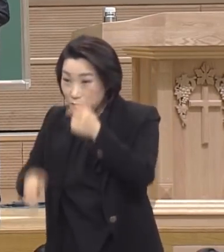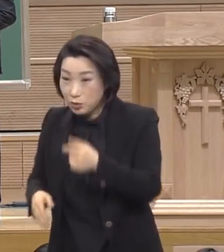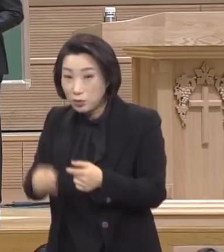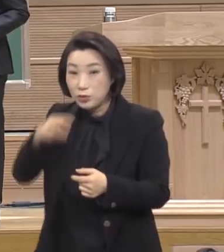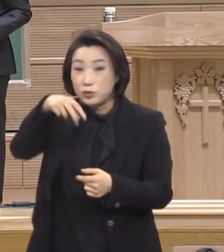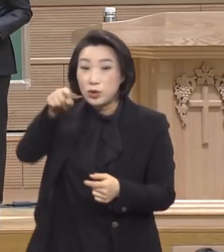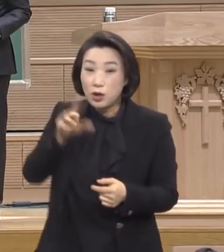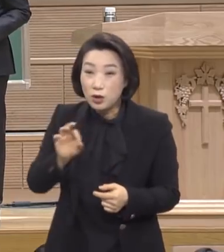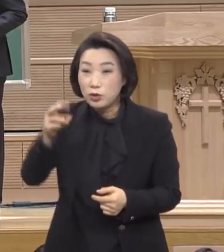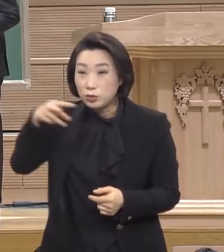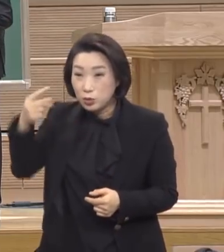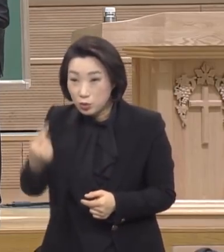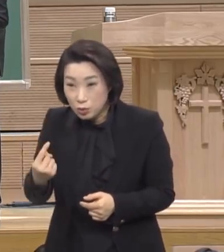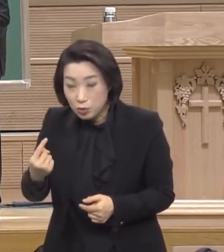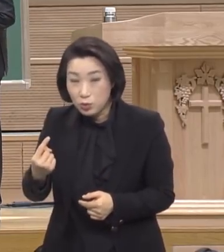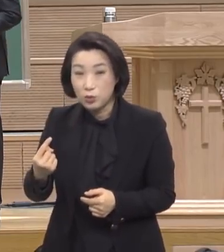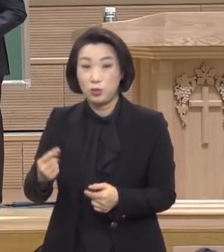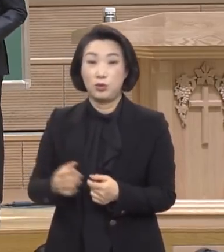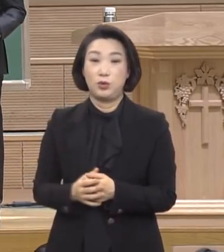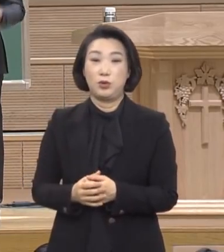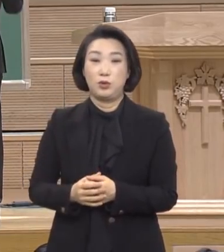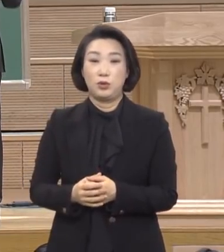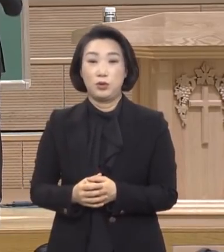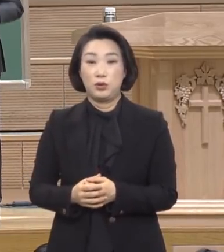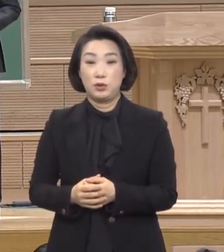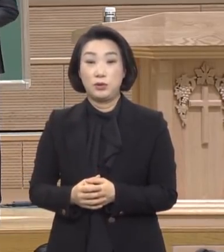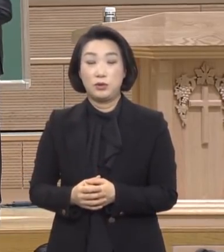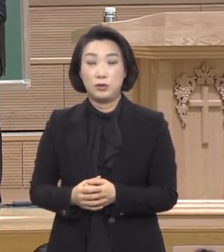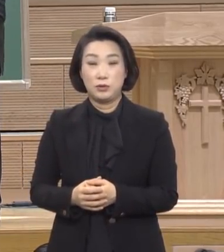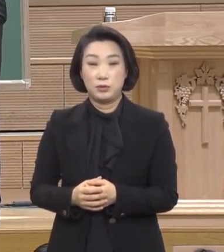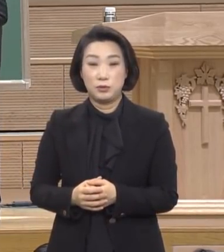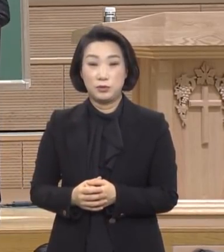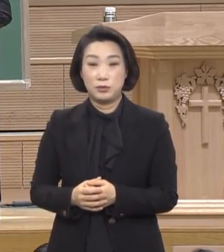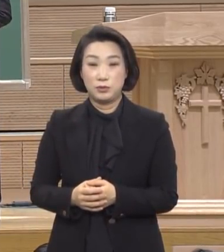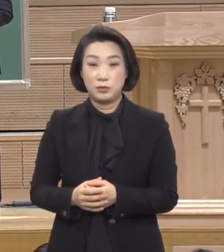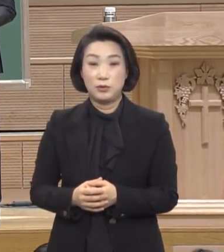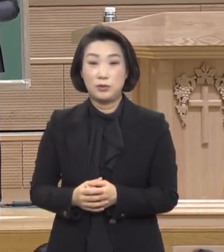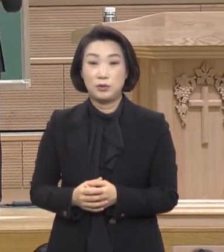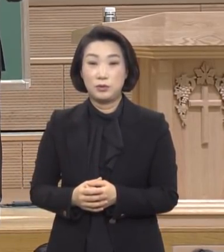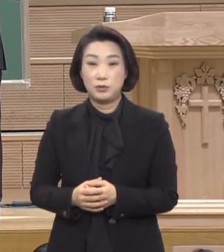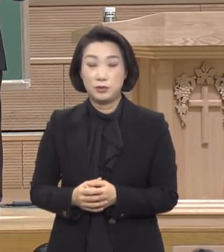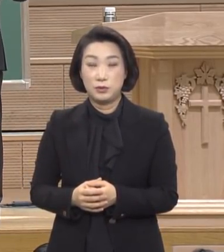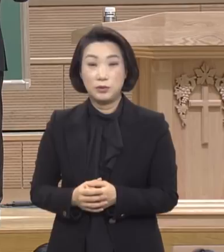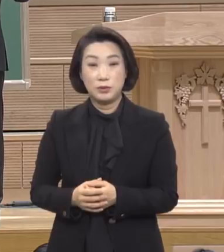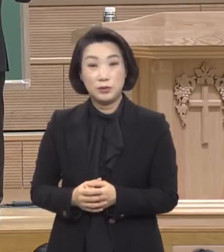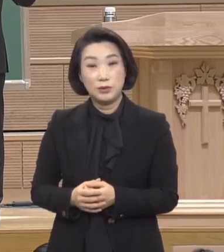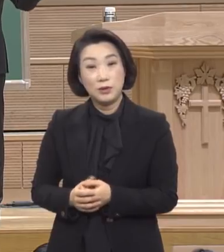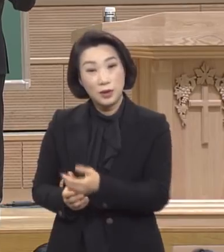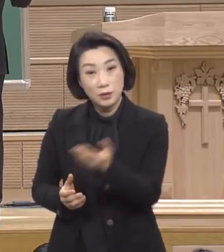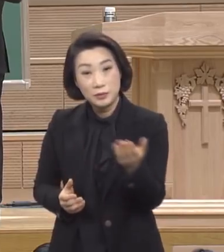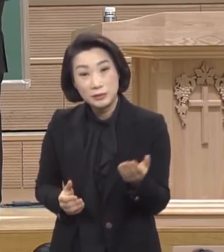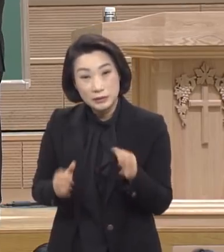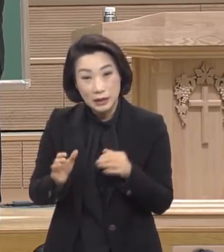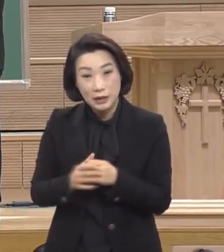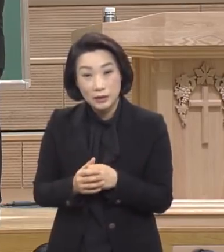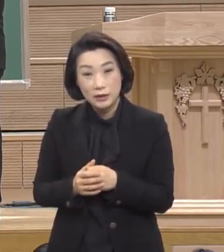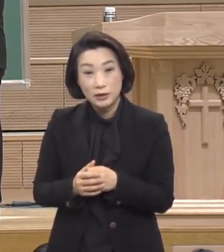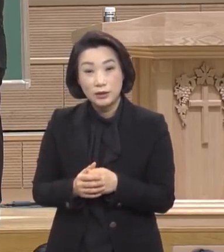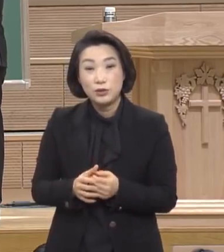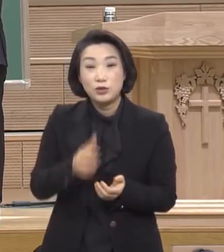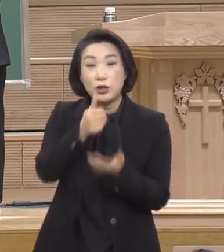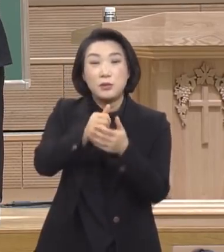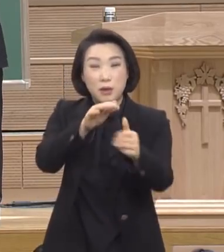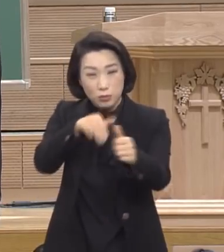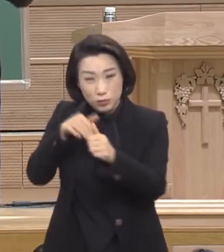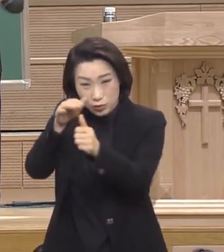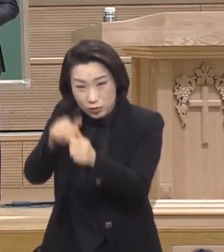성도라고는 존재와 정말로 얼마든지 주님이